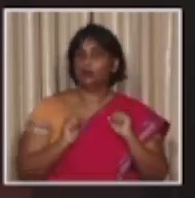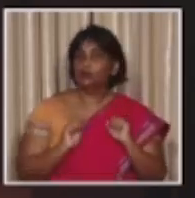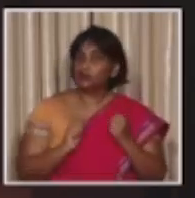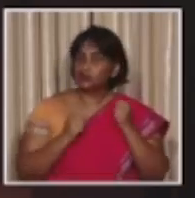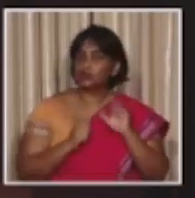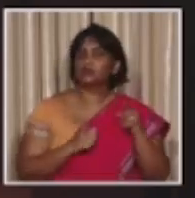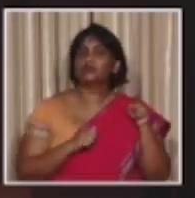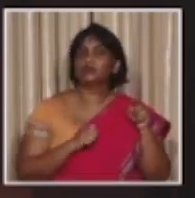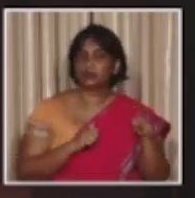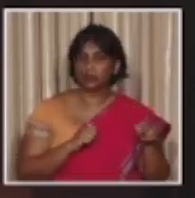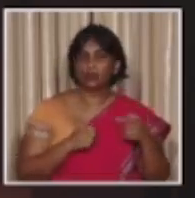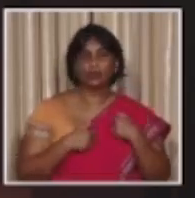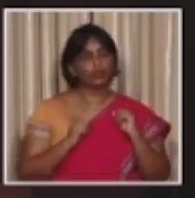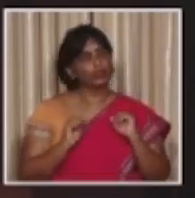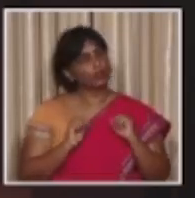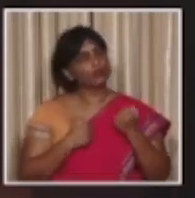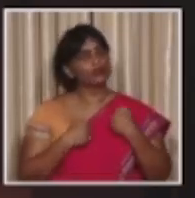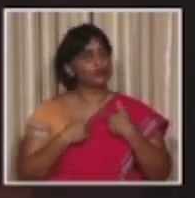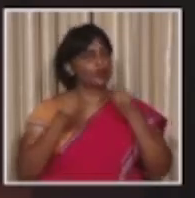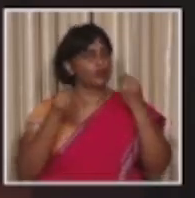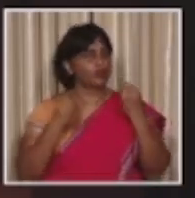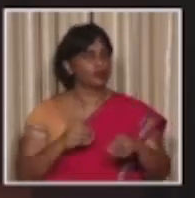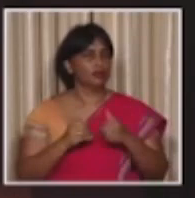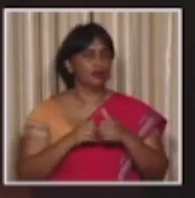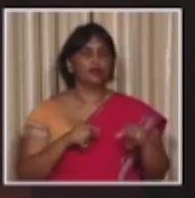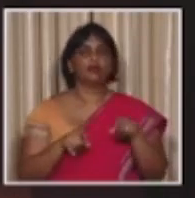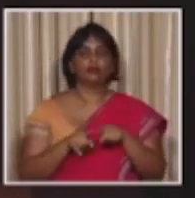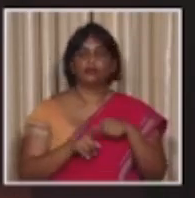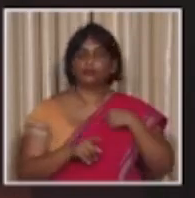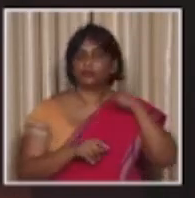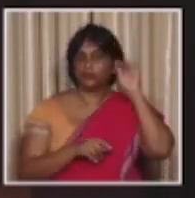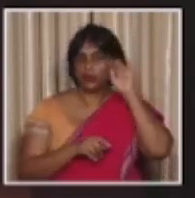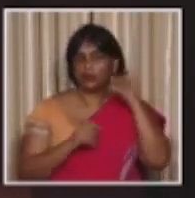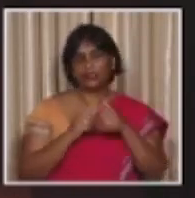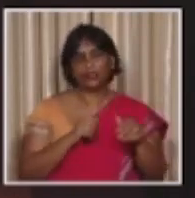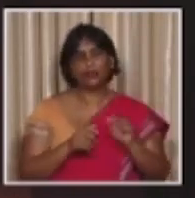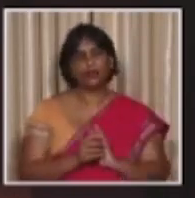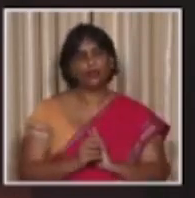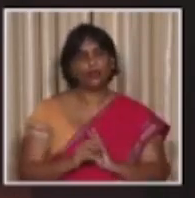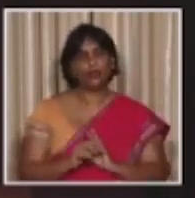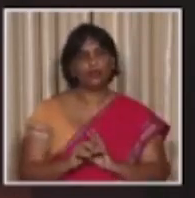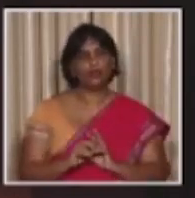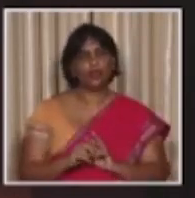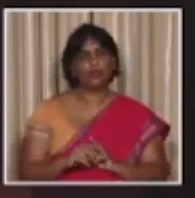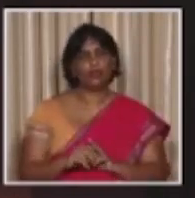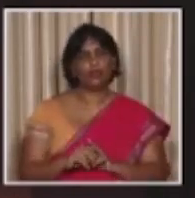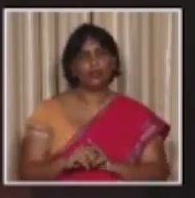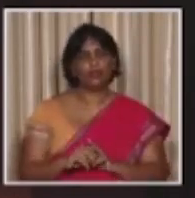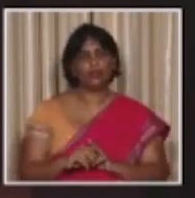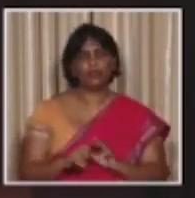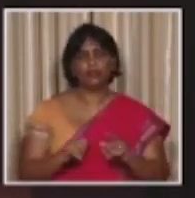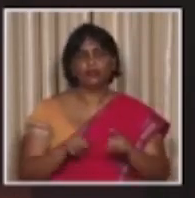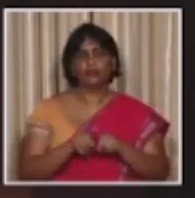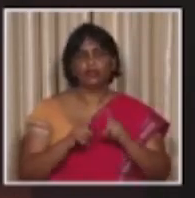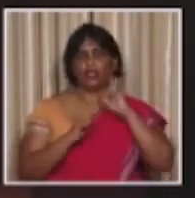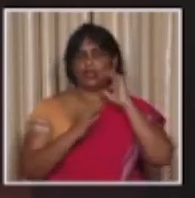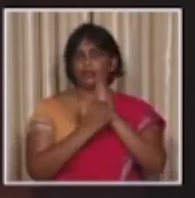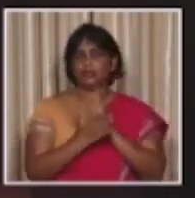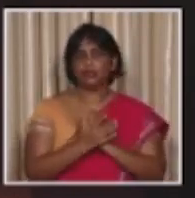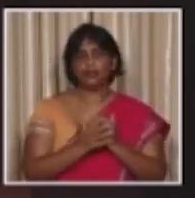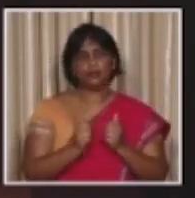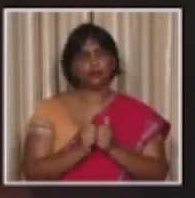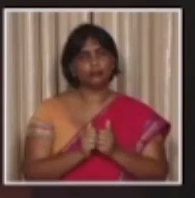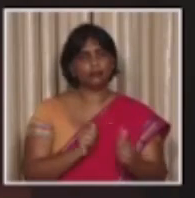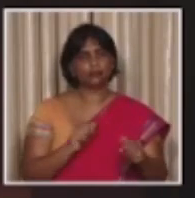දරලා ඒ උත්සාහය අසාර්ථක වෙලා තිබෙනවා ඉතින් අපි දැනගන්න කැමති ඒ සමාගම් ක්‍රමවේදය තුලම